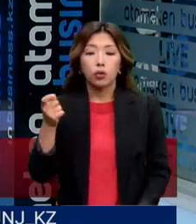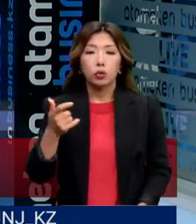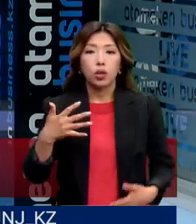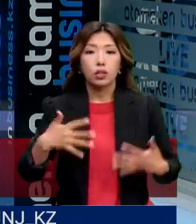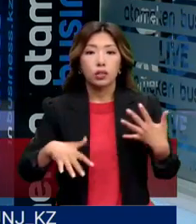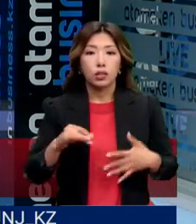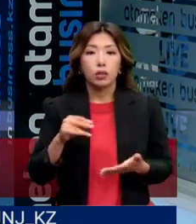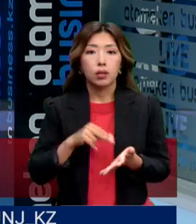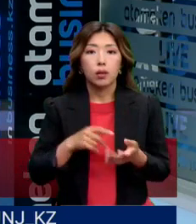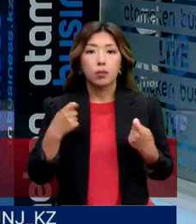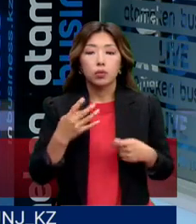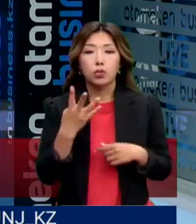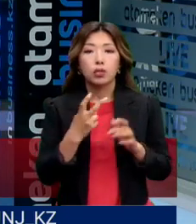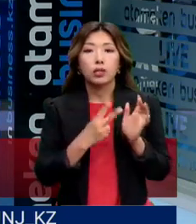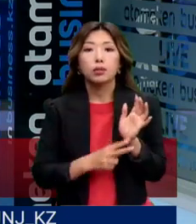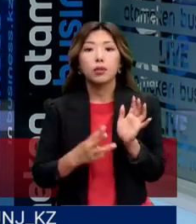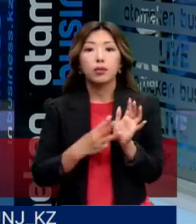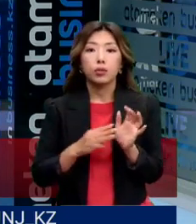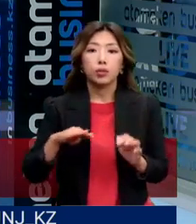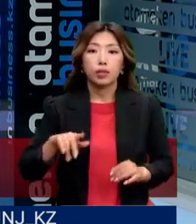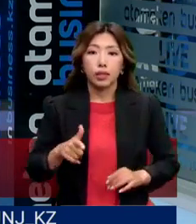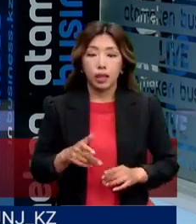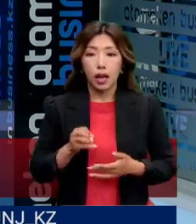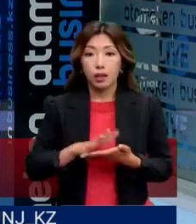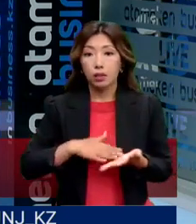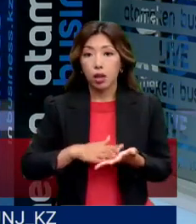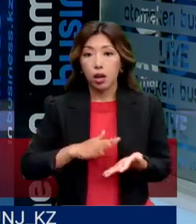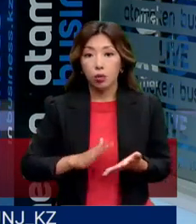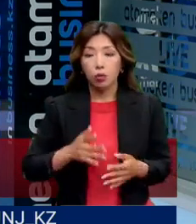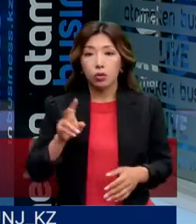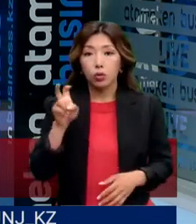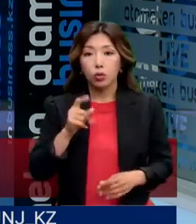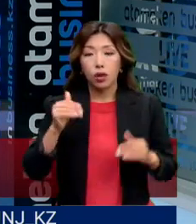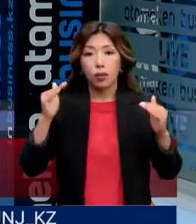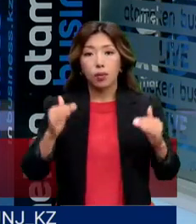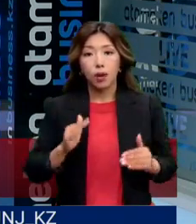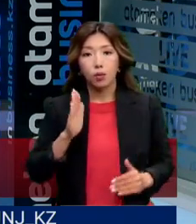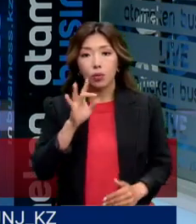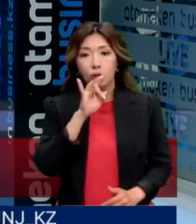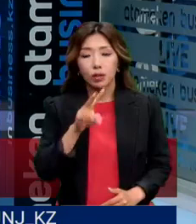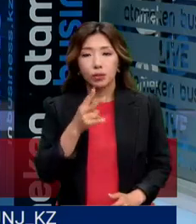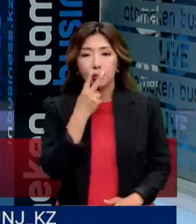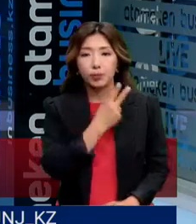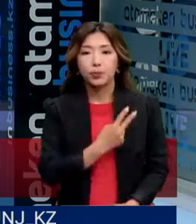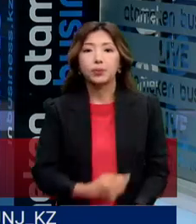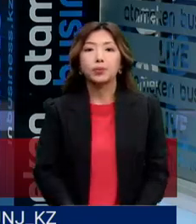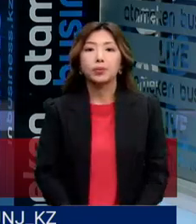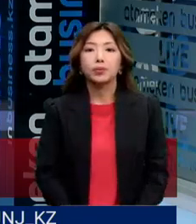и торгуется за 478 тенге. Ожидать ли дальнейшего ослабления доллара в материале Амины Абдрахмановой?